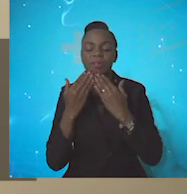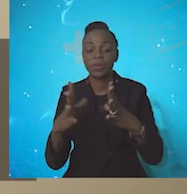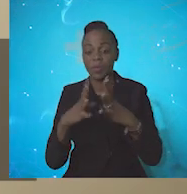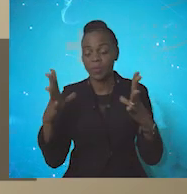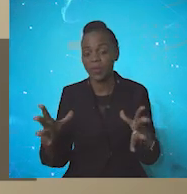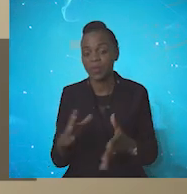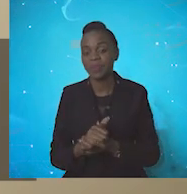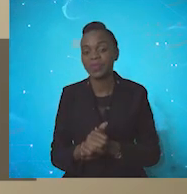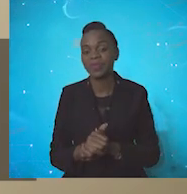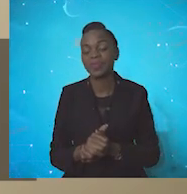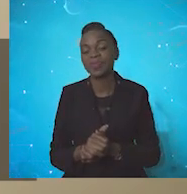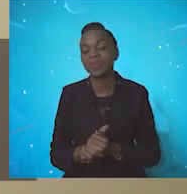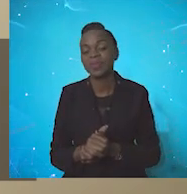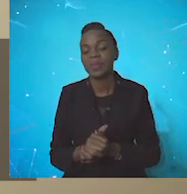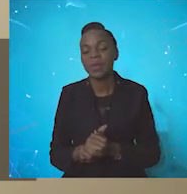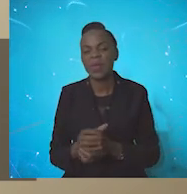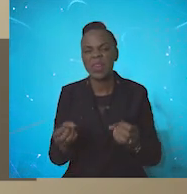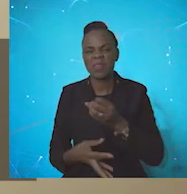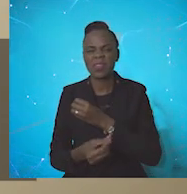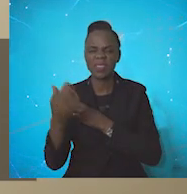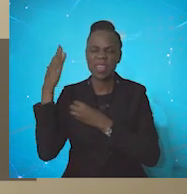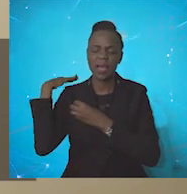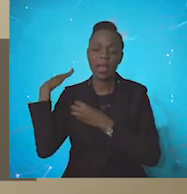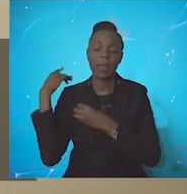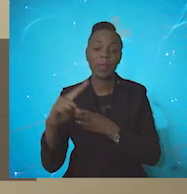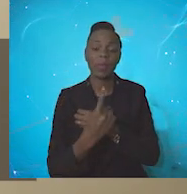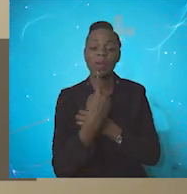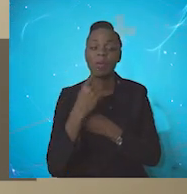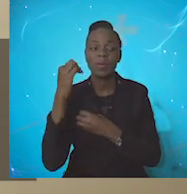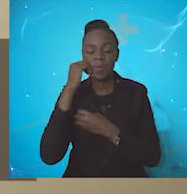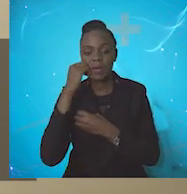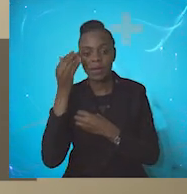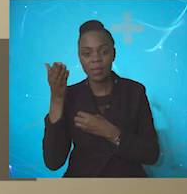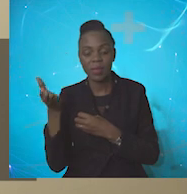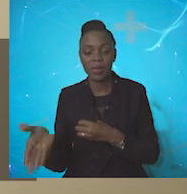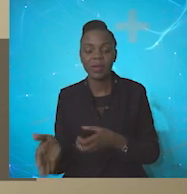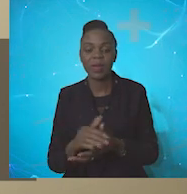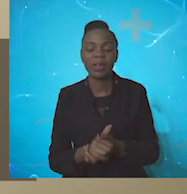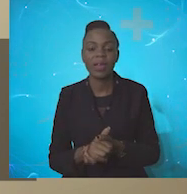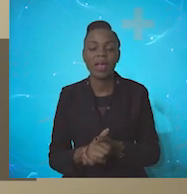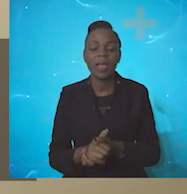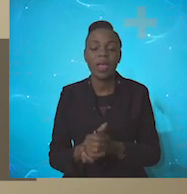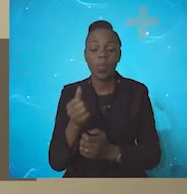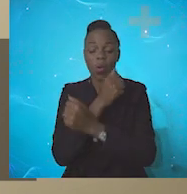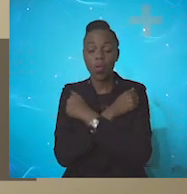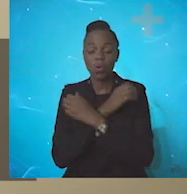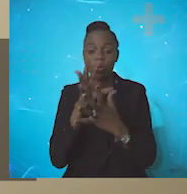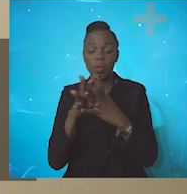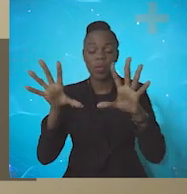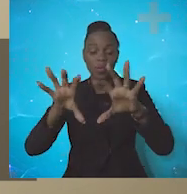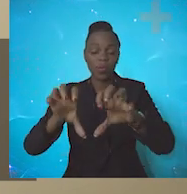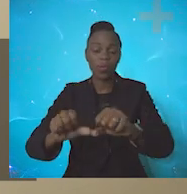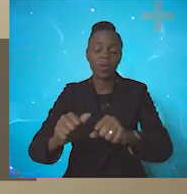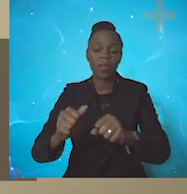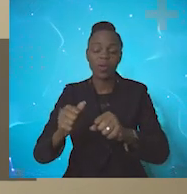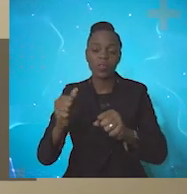kwambiri mmene nafotokozera kumayambirira kuti kuti nthenda ya cryptococcal meningitis imakonda kwambiri kugwira anthu kuti